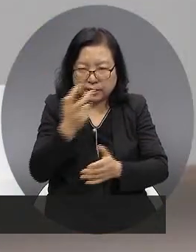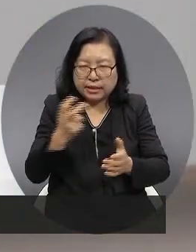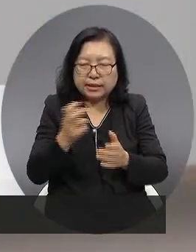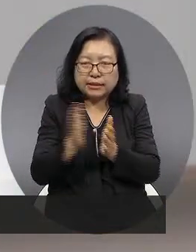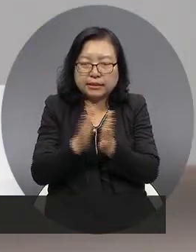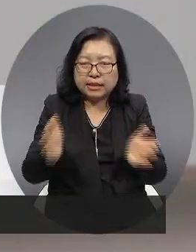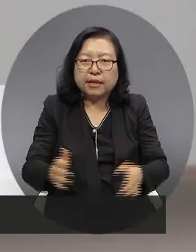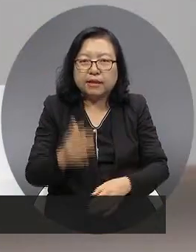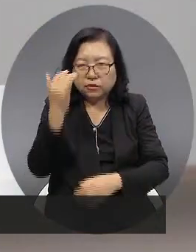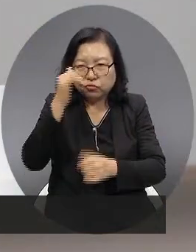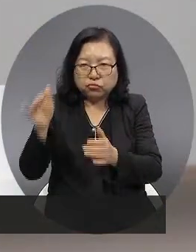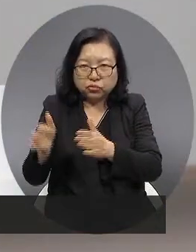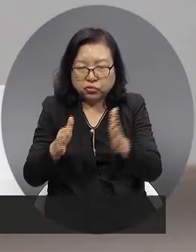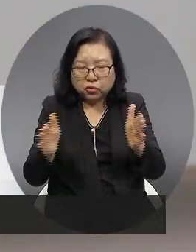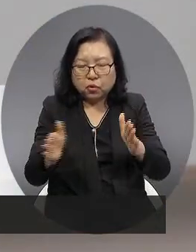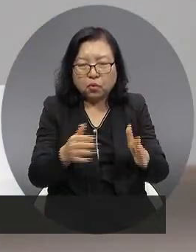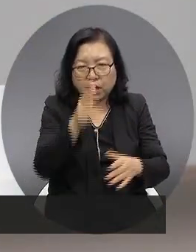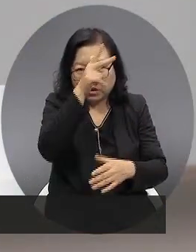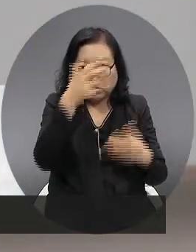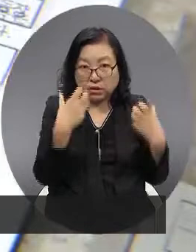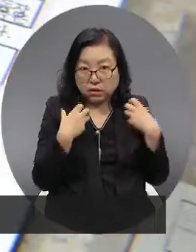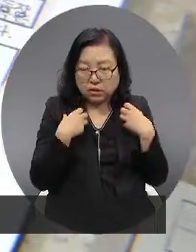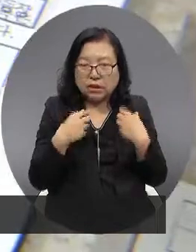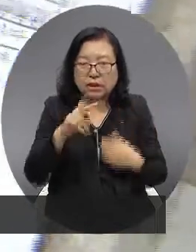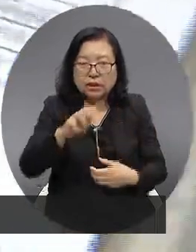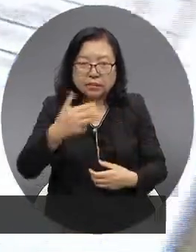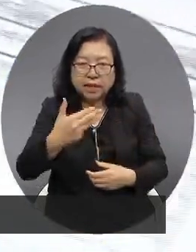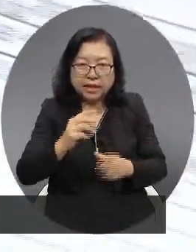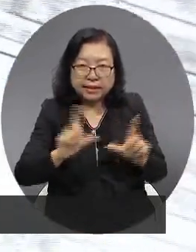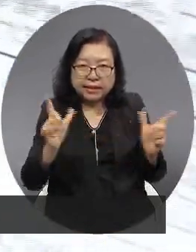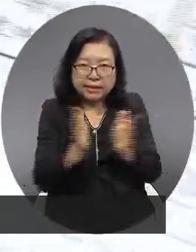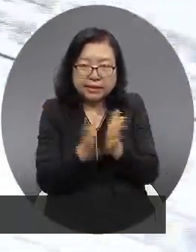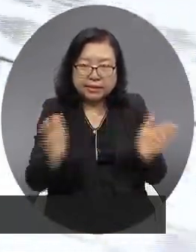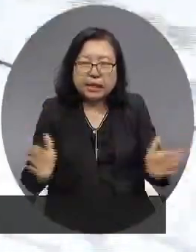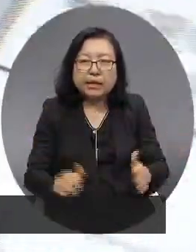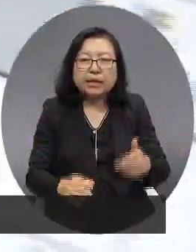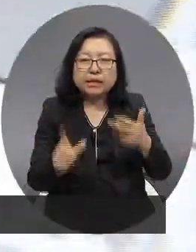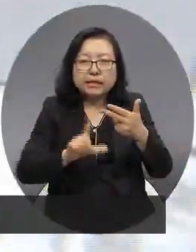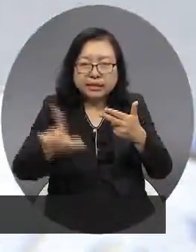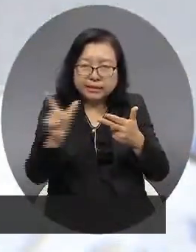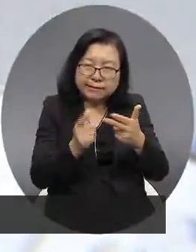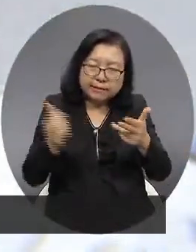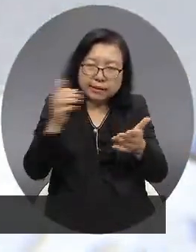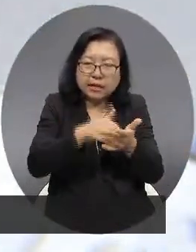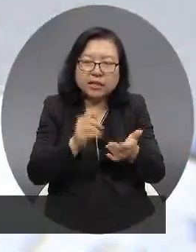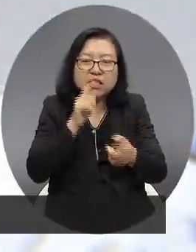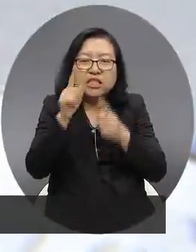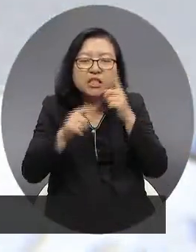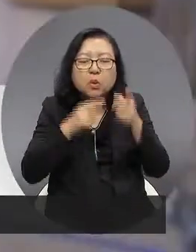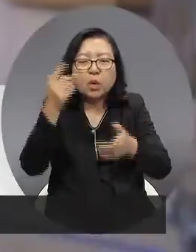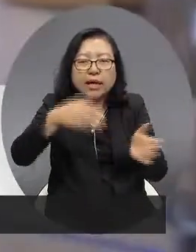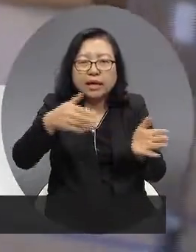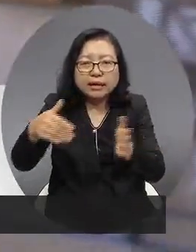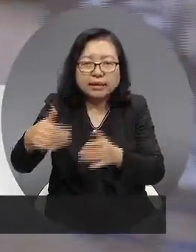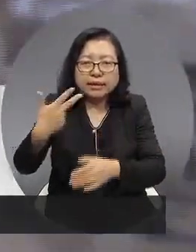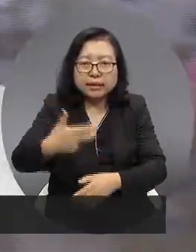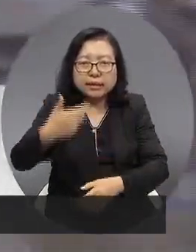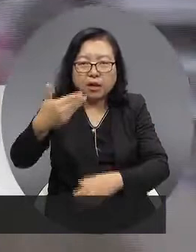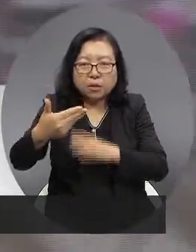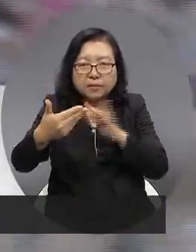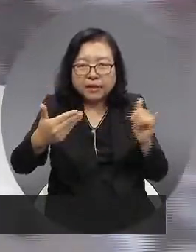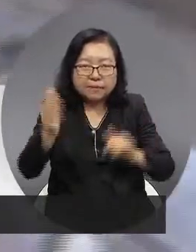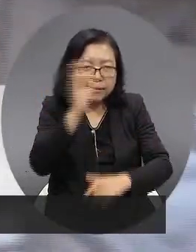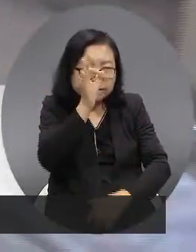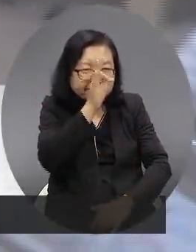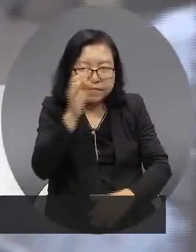충북경찰청은 지난달 28일부터 전수조사에 착수해 오는 7일까지 미등록 출생아 79명의 소재를 파악할